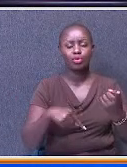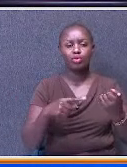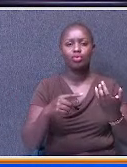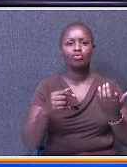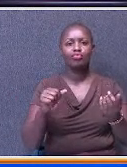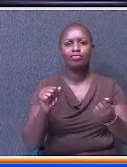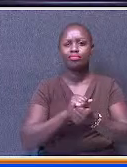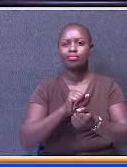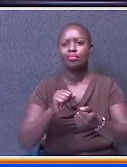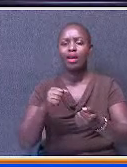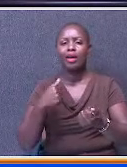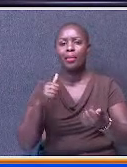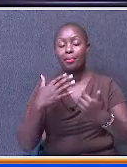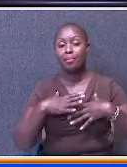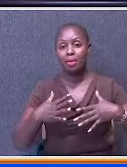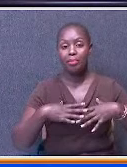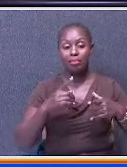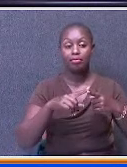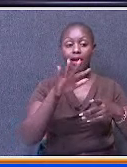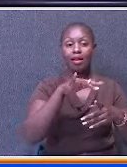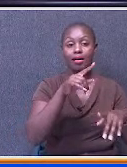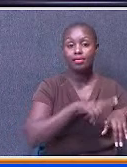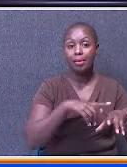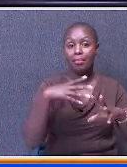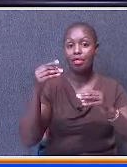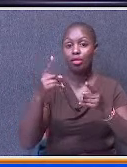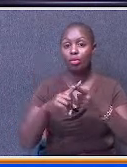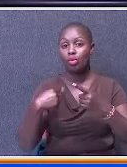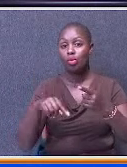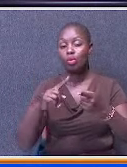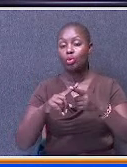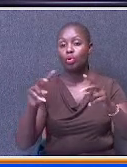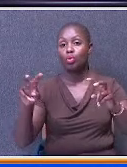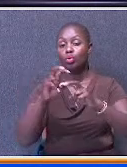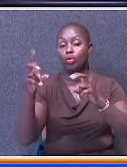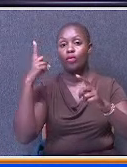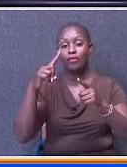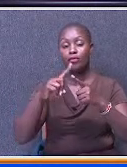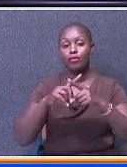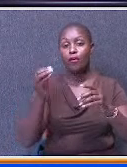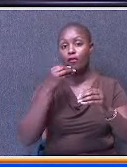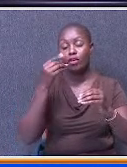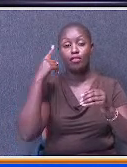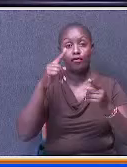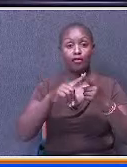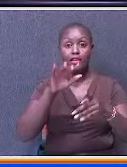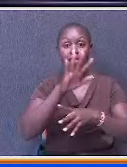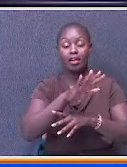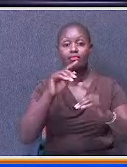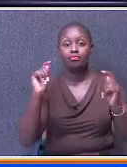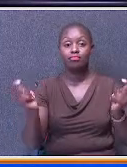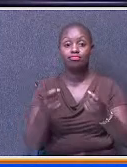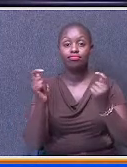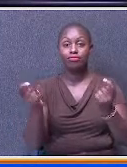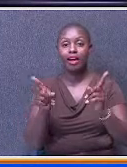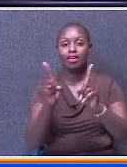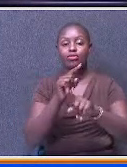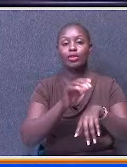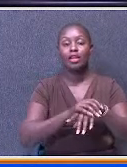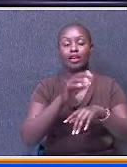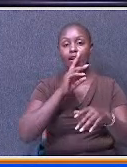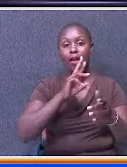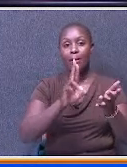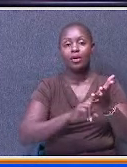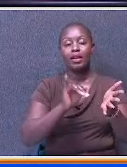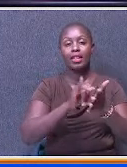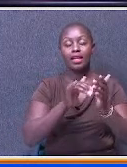kuwashambulia wakazi eneo hilo walipokuwa kipeleka mifugo wao kutafuta lishe. Na kama anavyoarifu Andrew Juma, viongozi wa